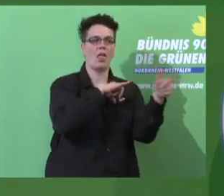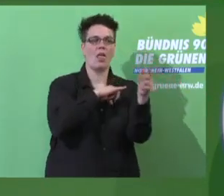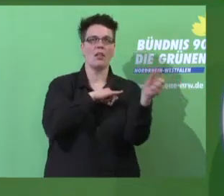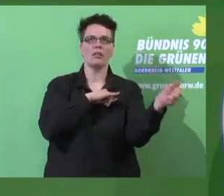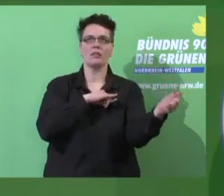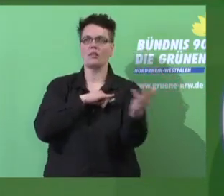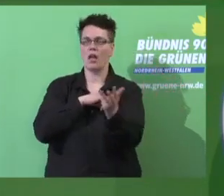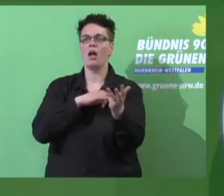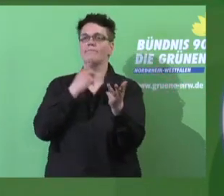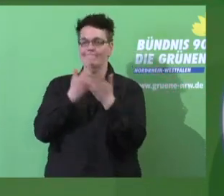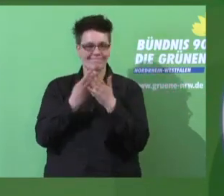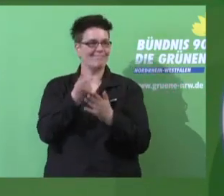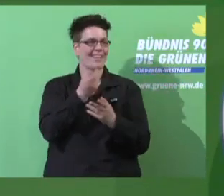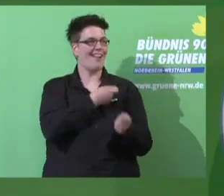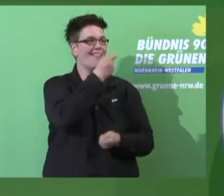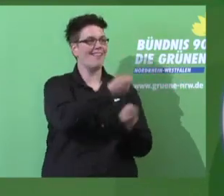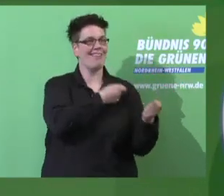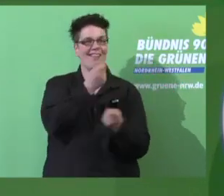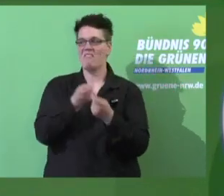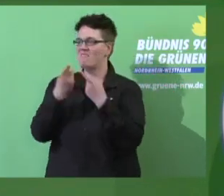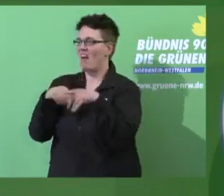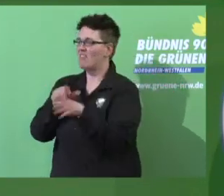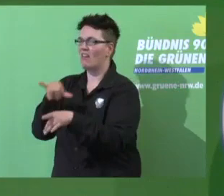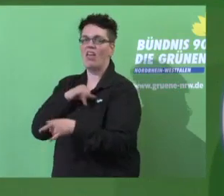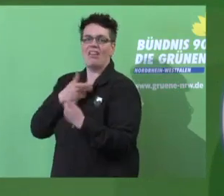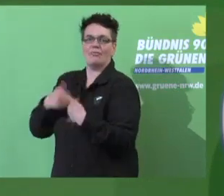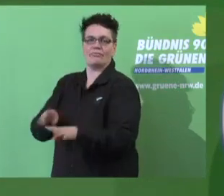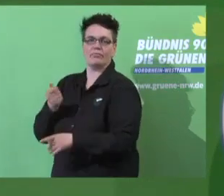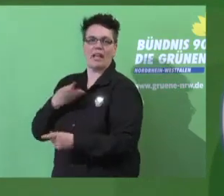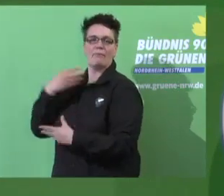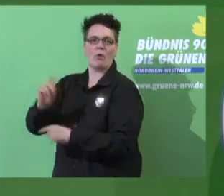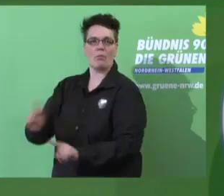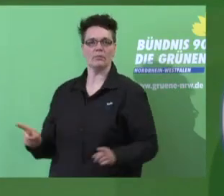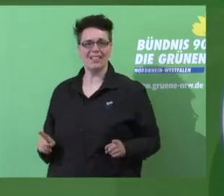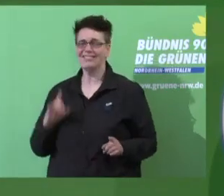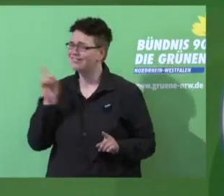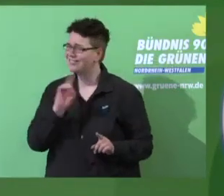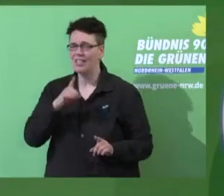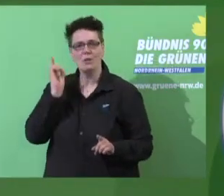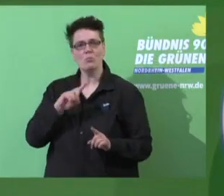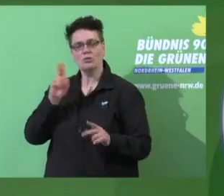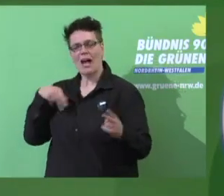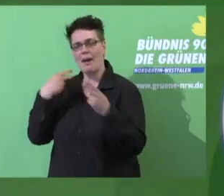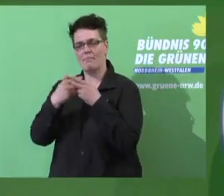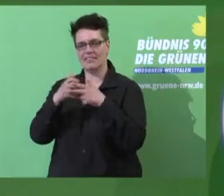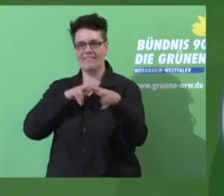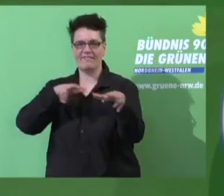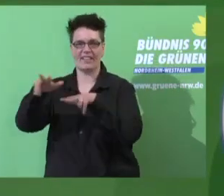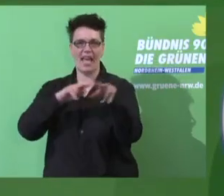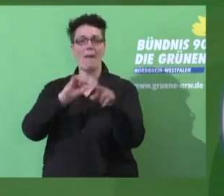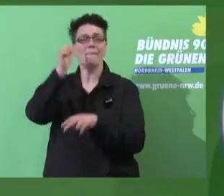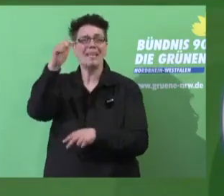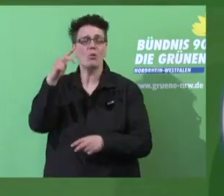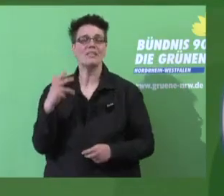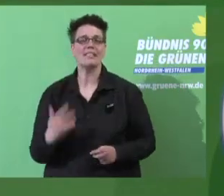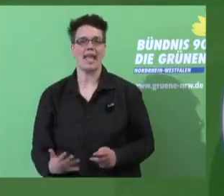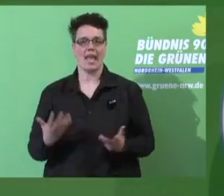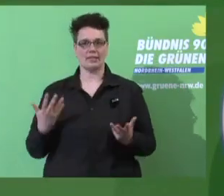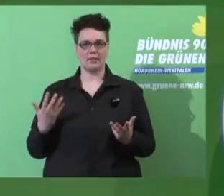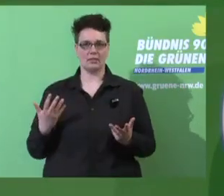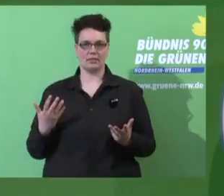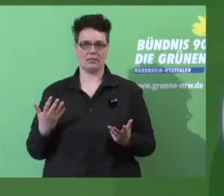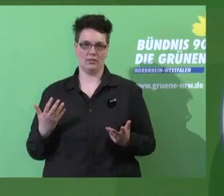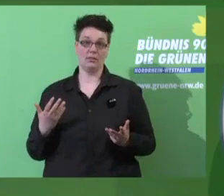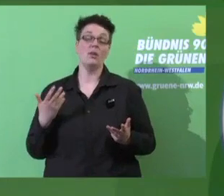und rein nach Proporz vergeben wird, sondern wir müssen das Geld endlich nach verkehrlichen Prioritäten vergeben, und das wäre dann